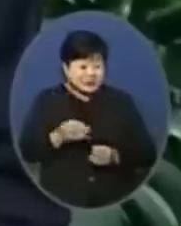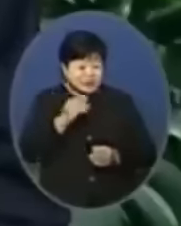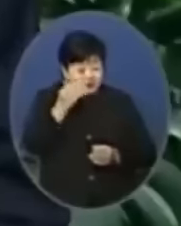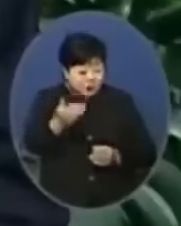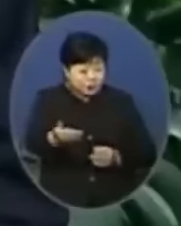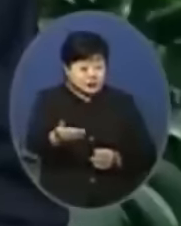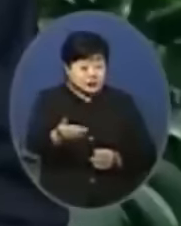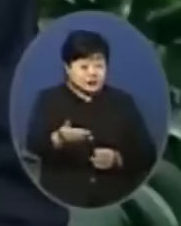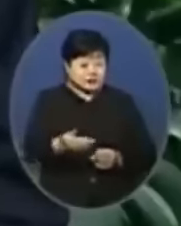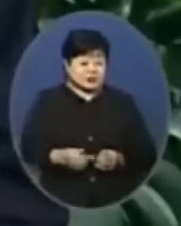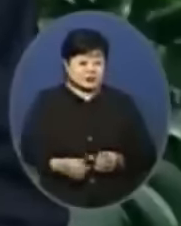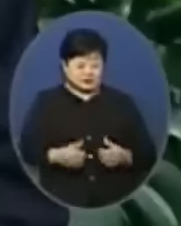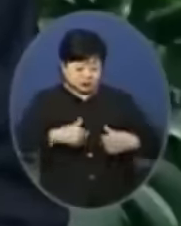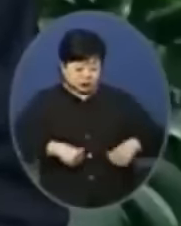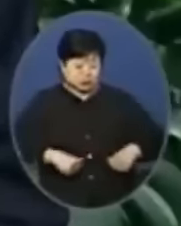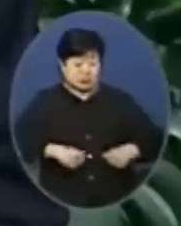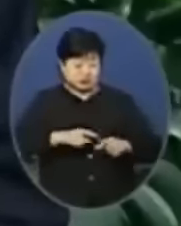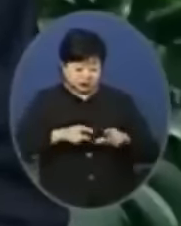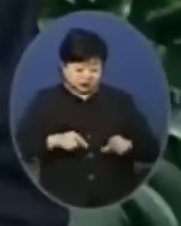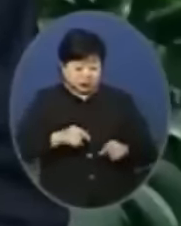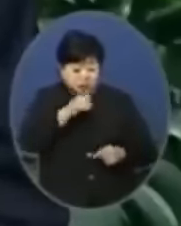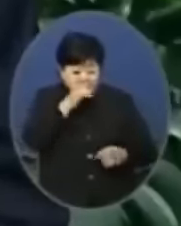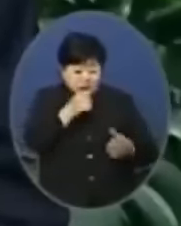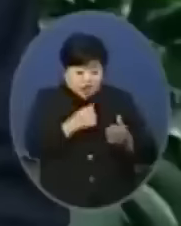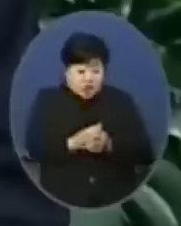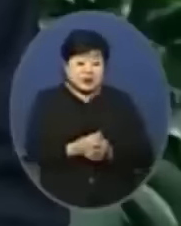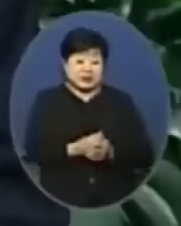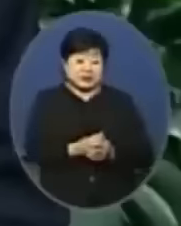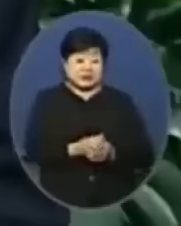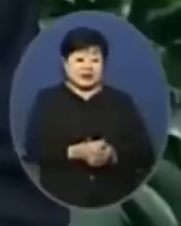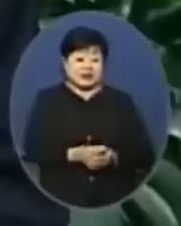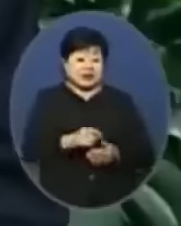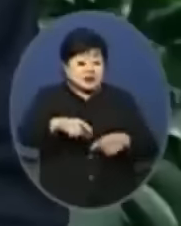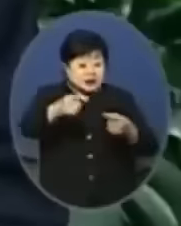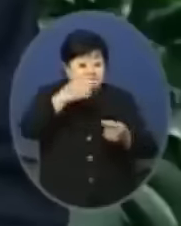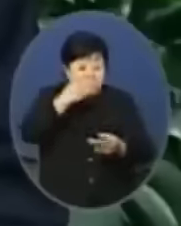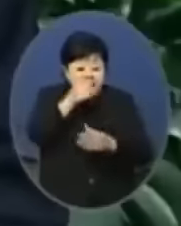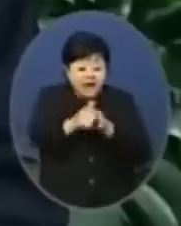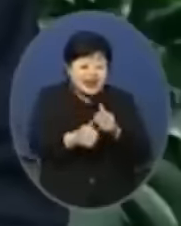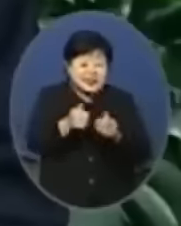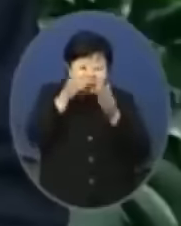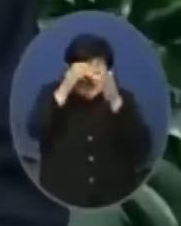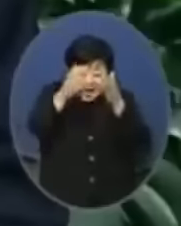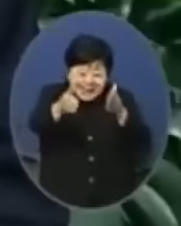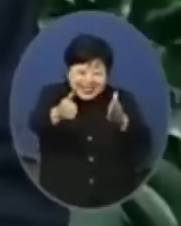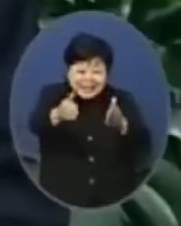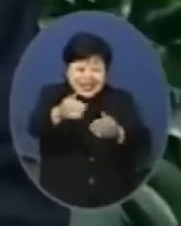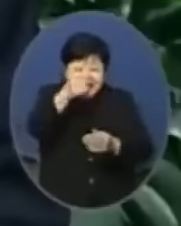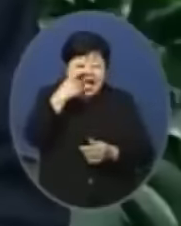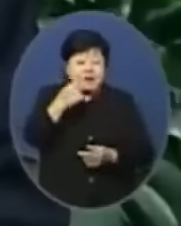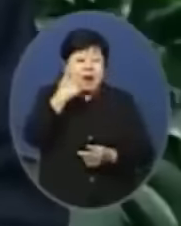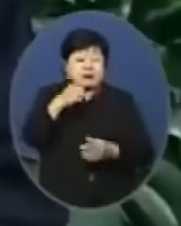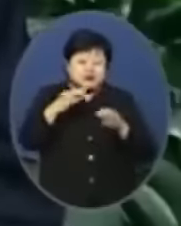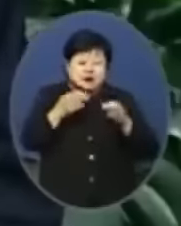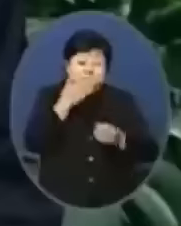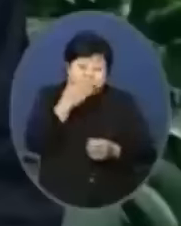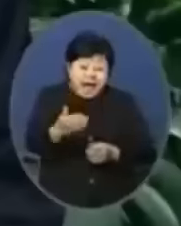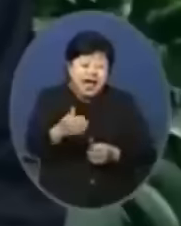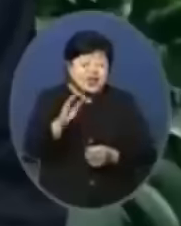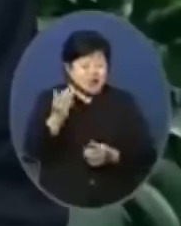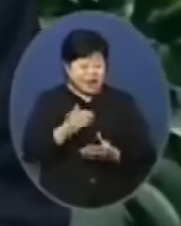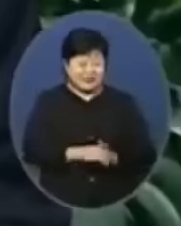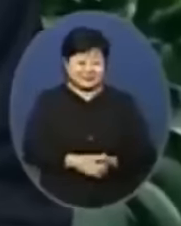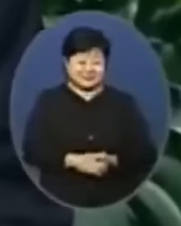여러분이 파스포트가 있는데 그 파스포트가 뭔 줄 압니까? 하나님을 향하여 아바지라고 부르는 것이